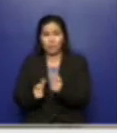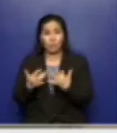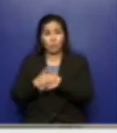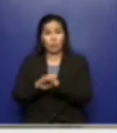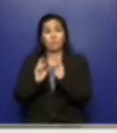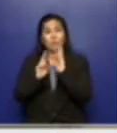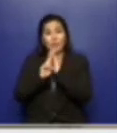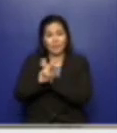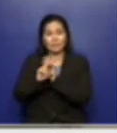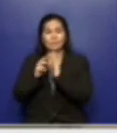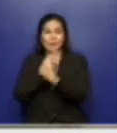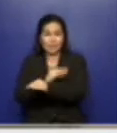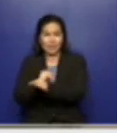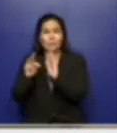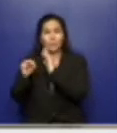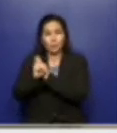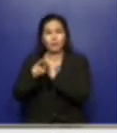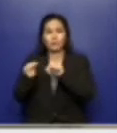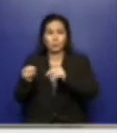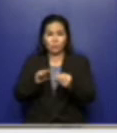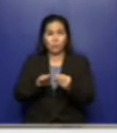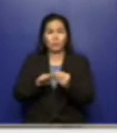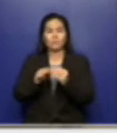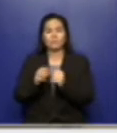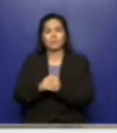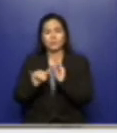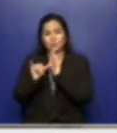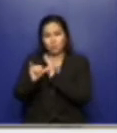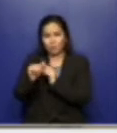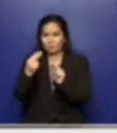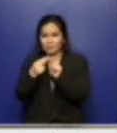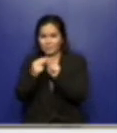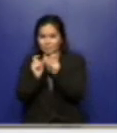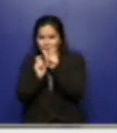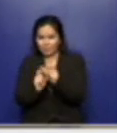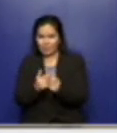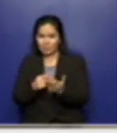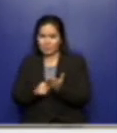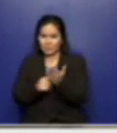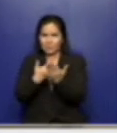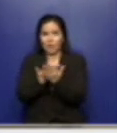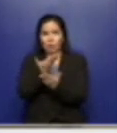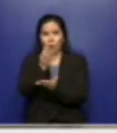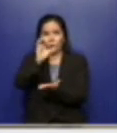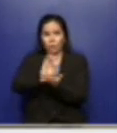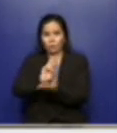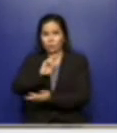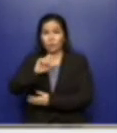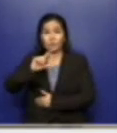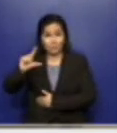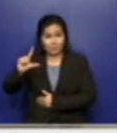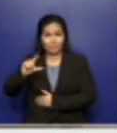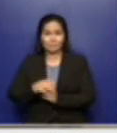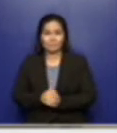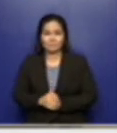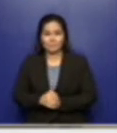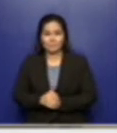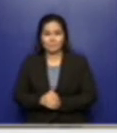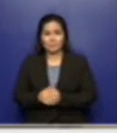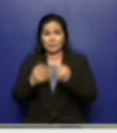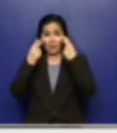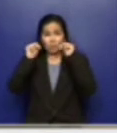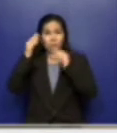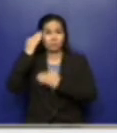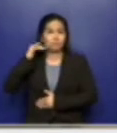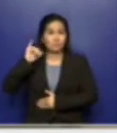ามจังหวัดมุกดาหารนครพนมยโสธรเข้าชื่อกันของบประมาณ200ล้านบาทในครั้งที่ท่านนายกยิ่งลักษณ์เ